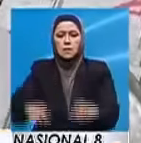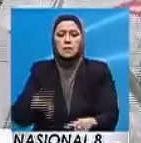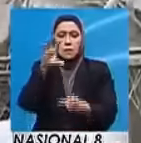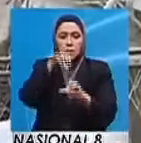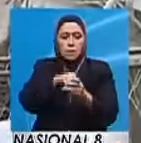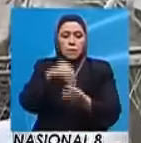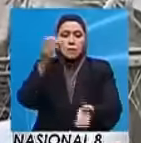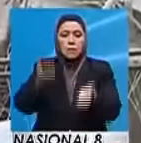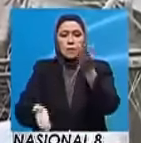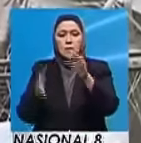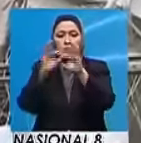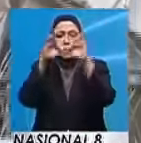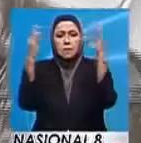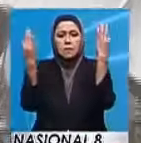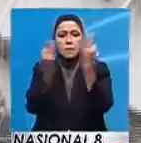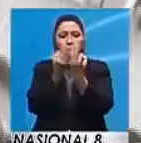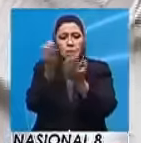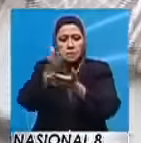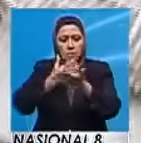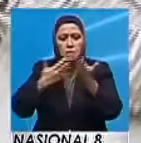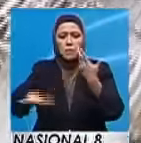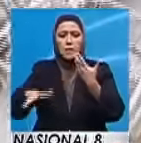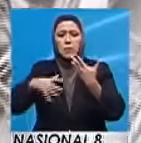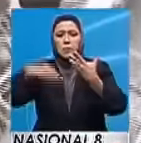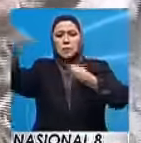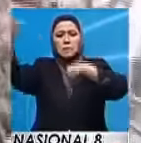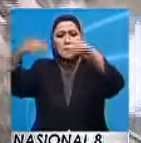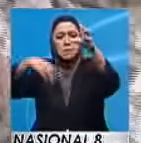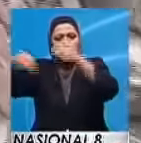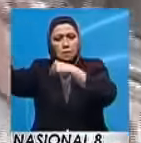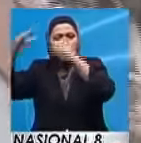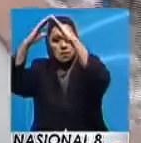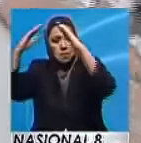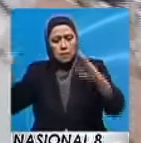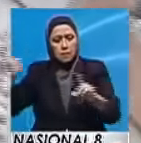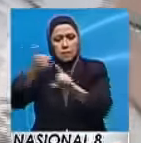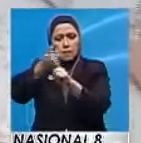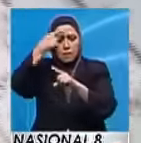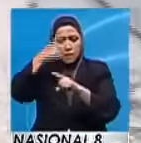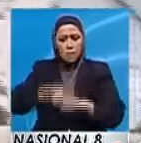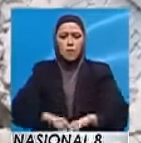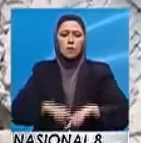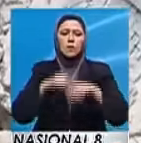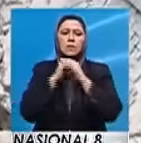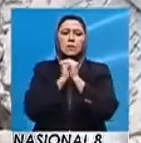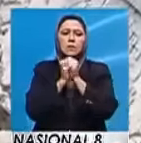ada ahli keluarga yang telah pulang ke rumah masing-masing bagi menyambut tahun